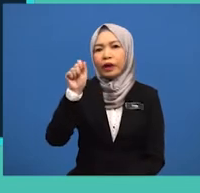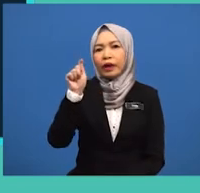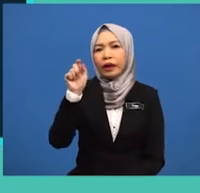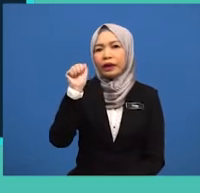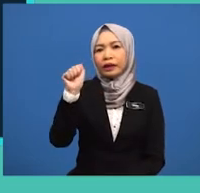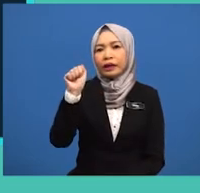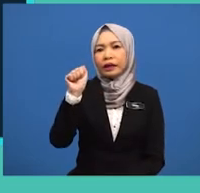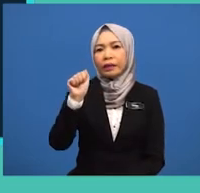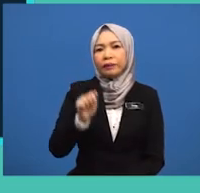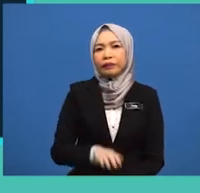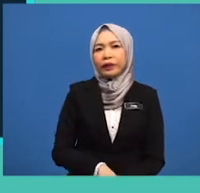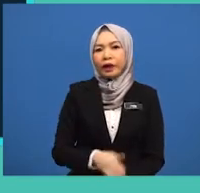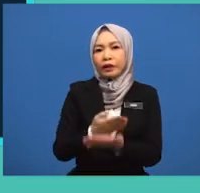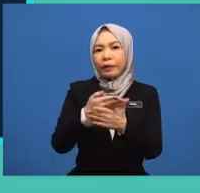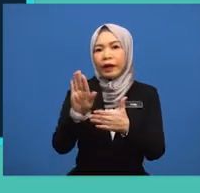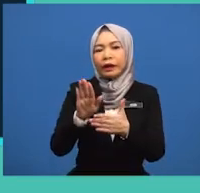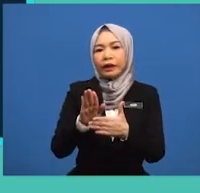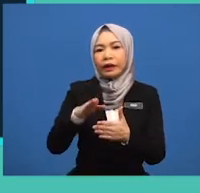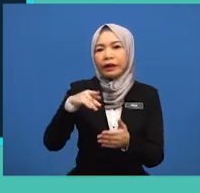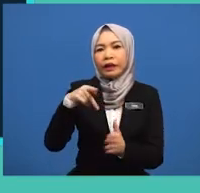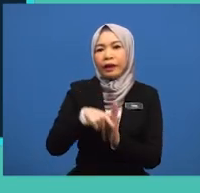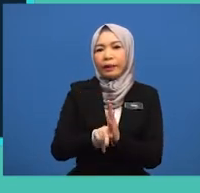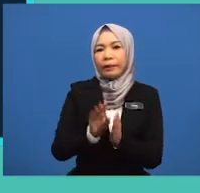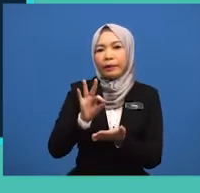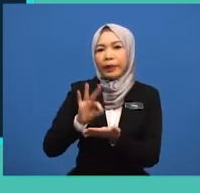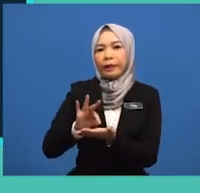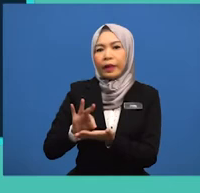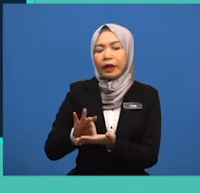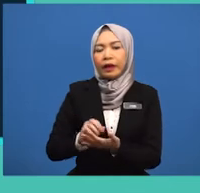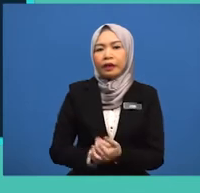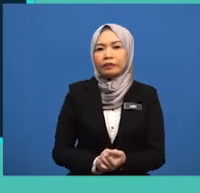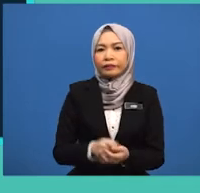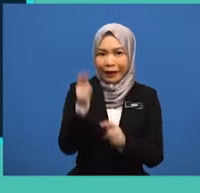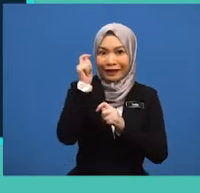pembilang. Tahniah, jawapan anda betul.